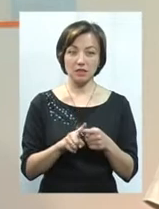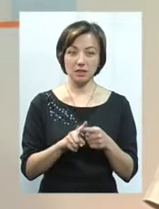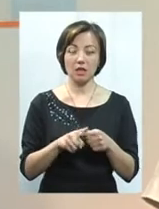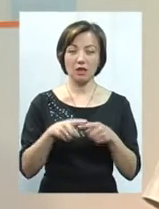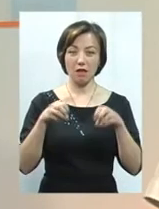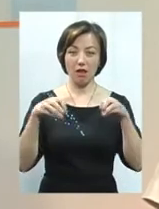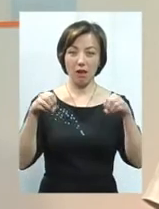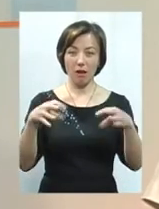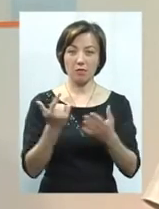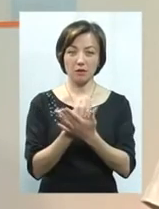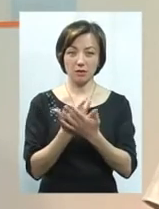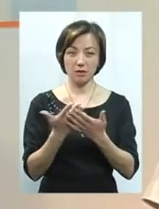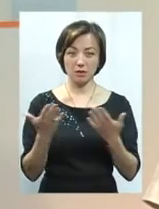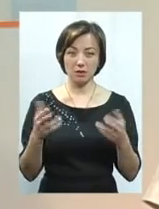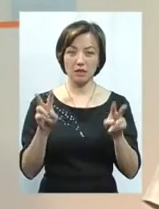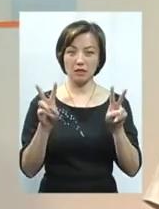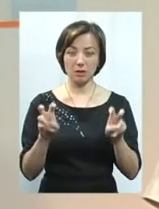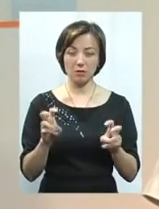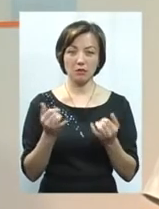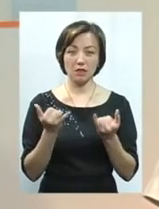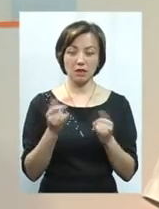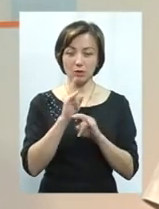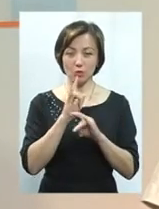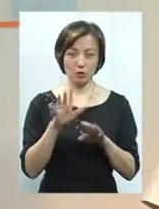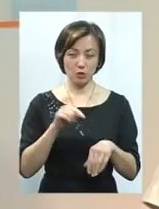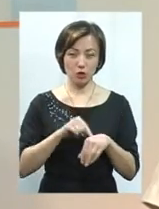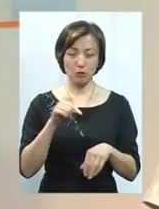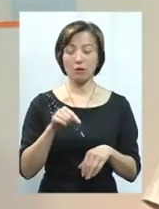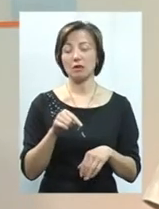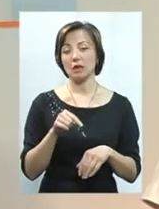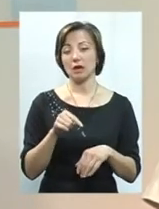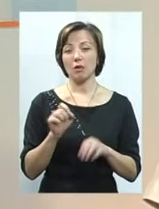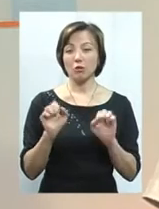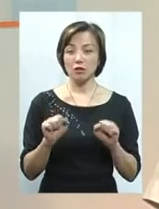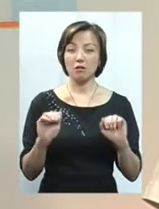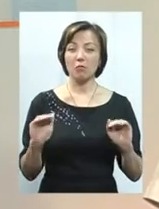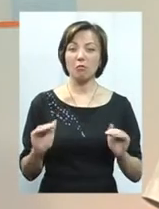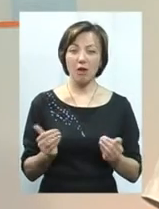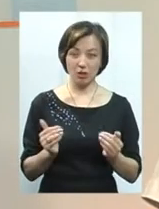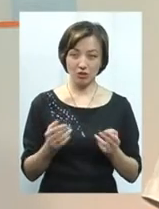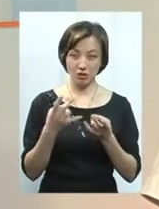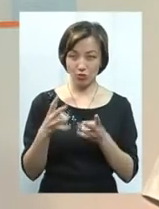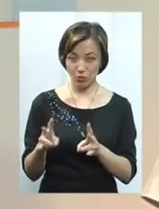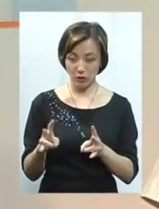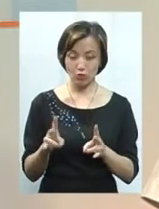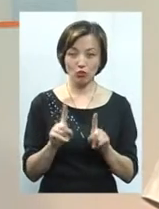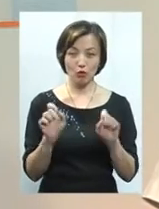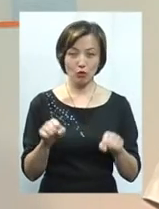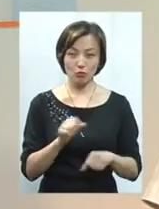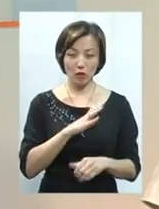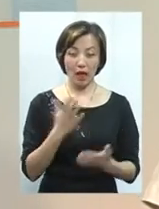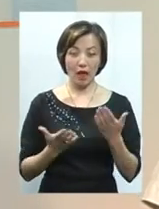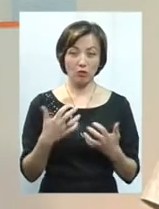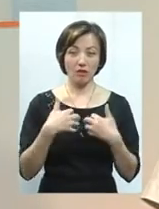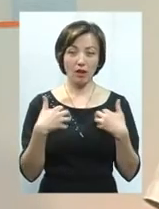лампочки, і все, я не буду зараз цю тему навіть зачіпати, то, можливо, це менше зі зла, що може бути. Якщо, власне,